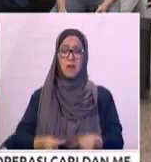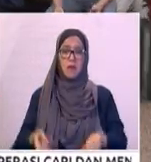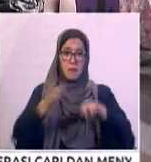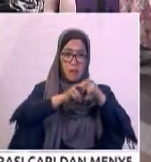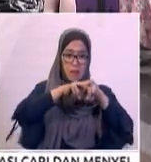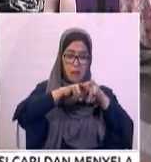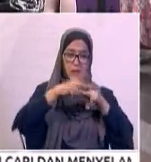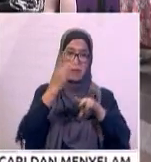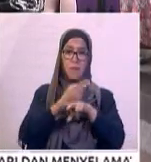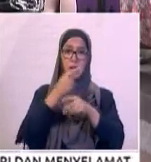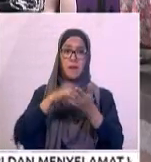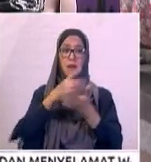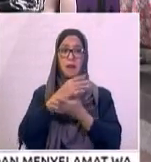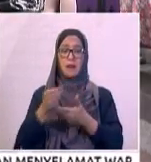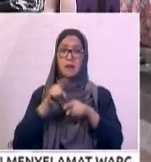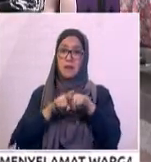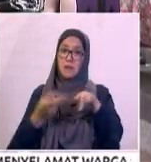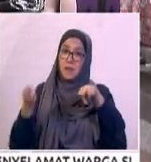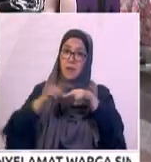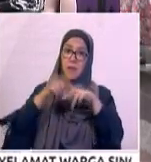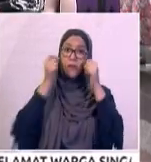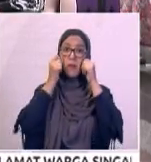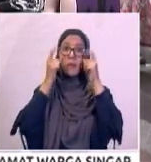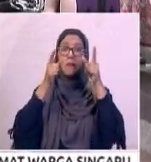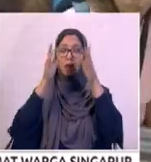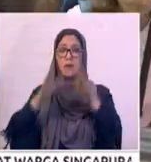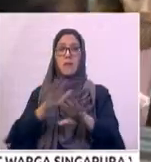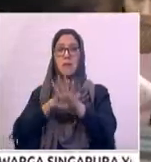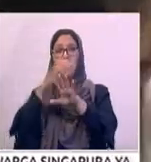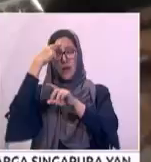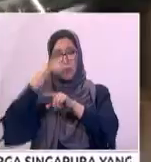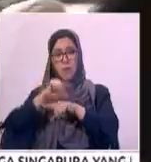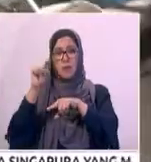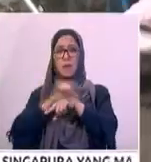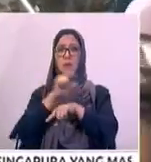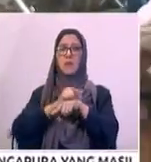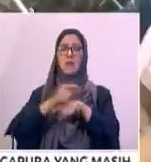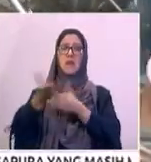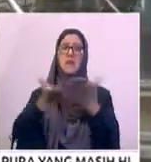menyaksikan peningkatan kesedaran orang ramai untuk menggunakan pengangkutan awam.